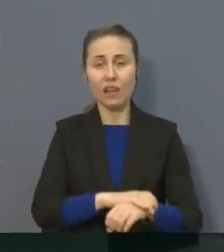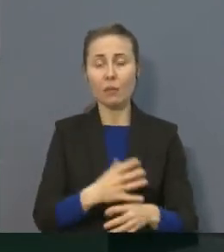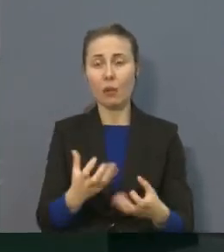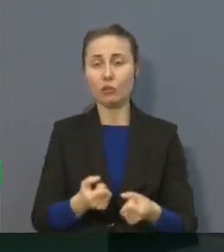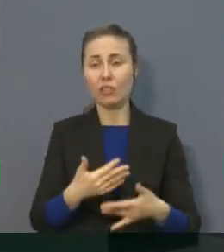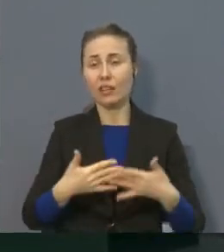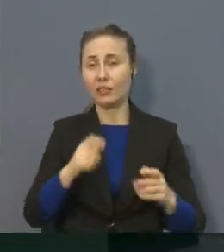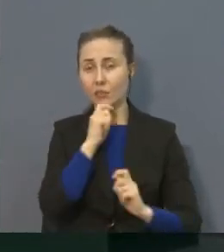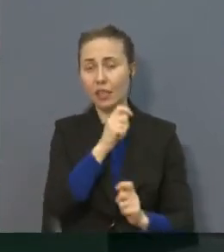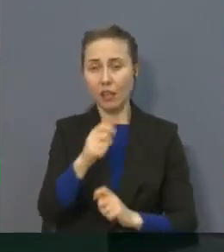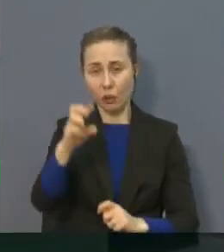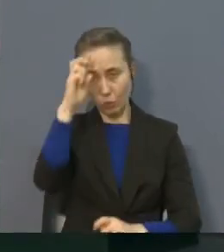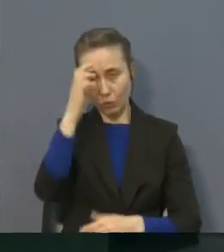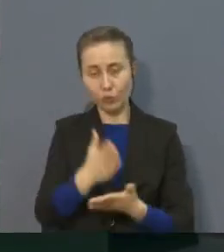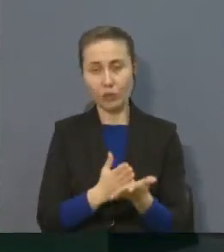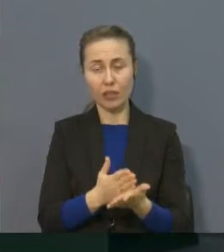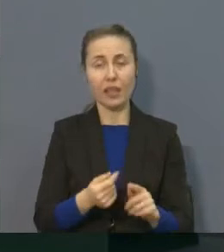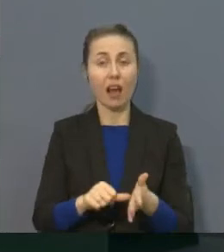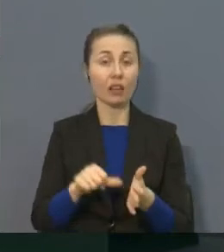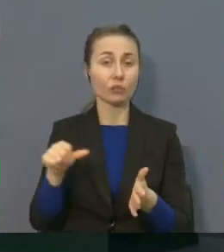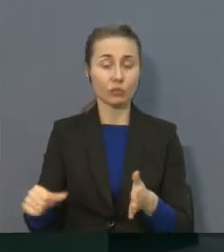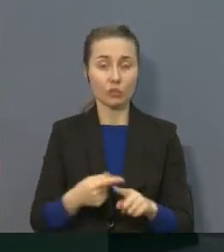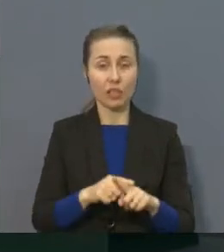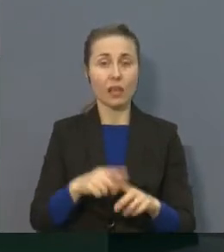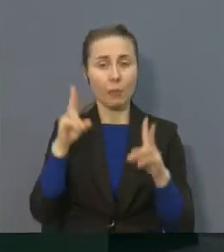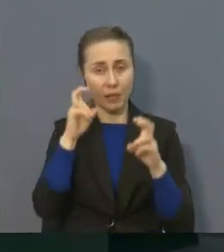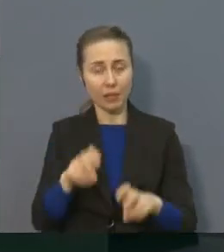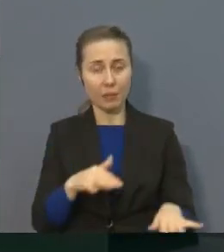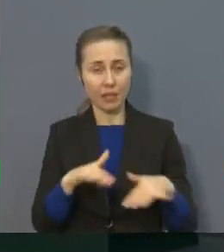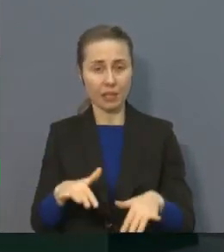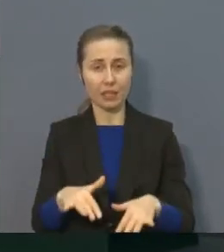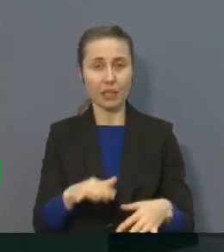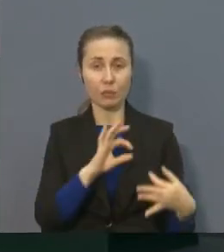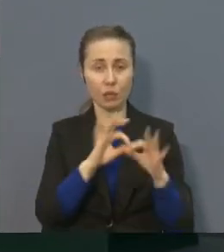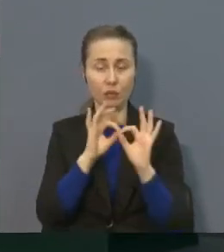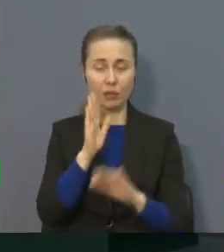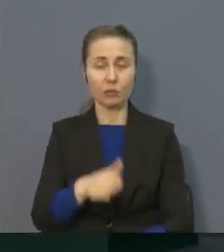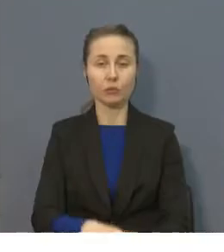тіркелмеді. Мұндай заңсыздыққа жол бермеу мақсатында алдын алу шаралары тұрақты жүргізіледі.